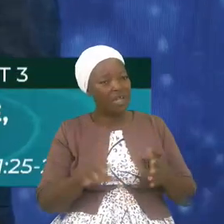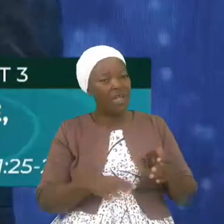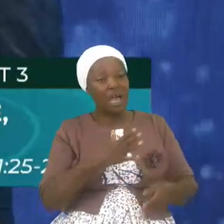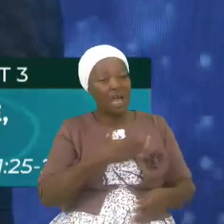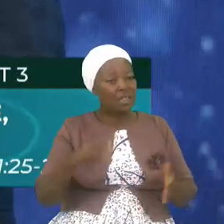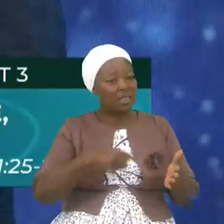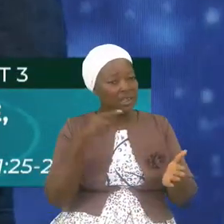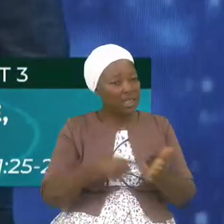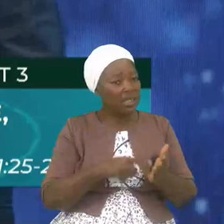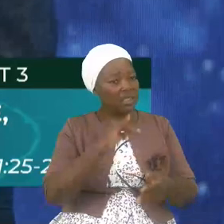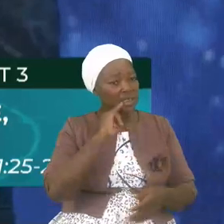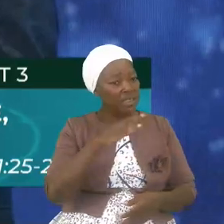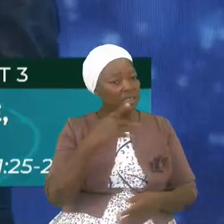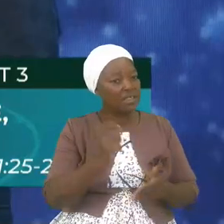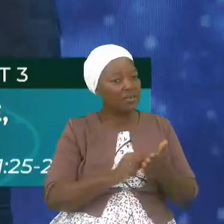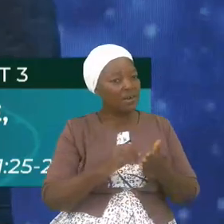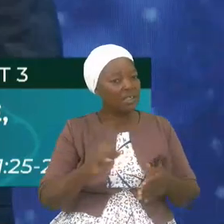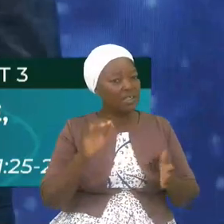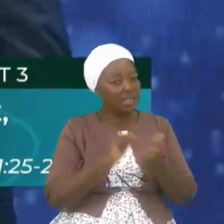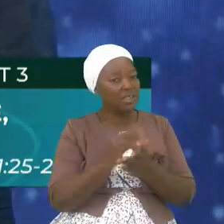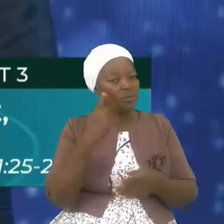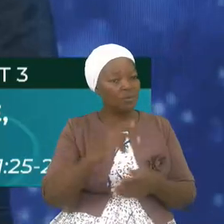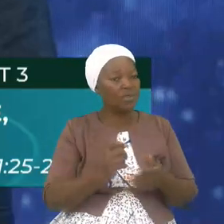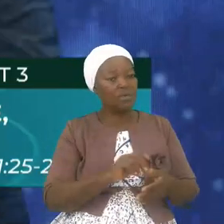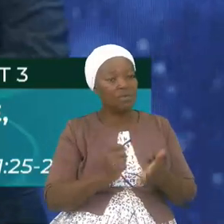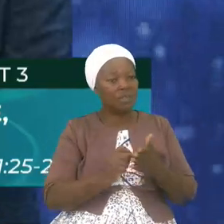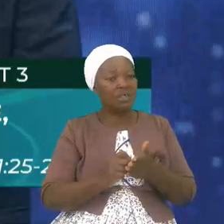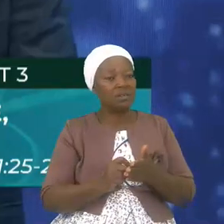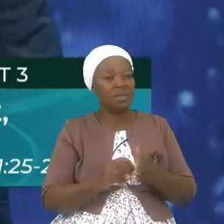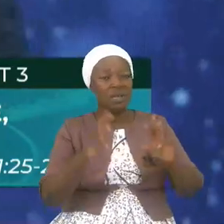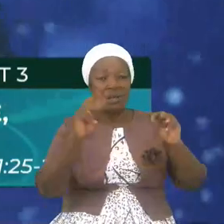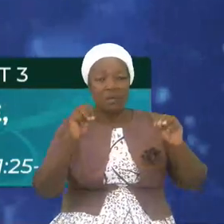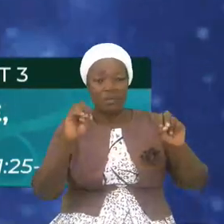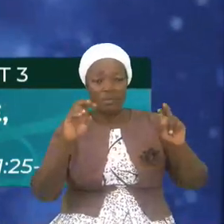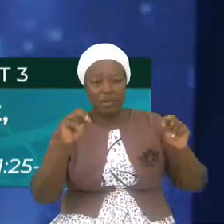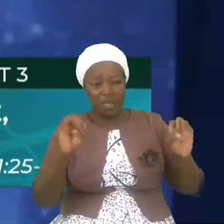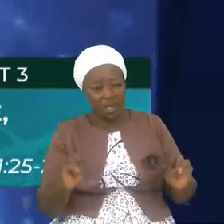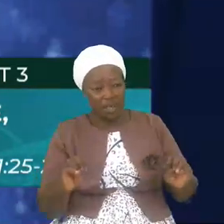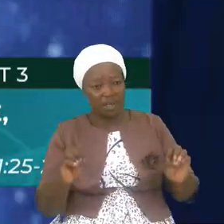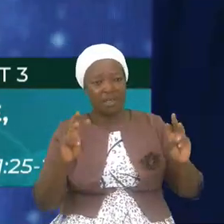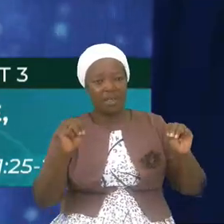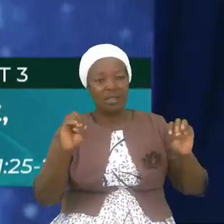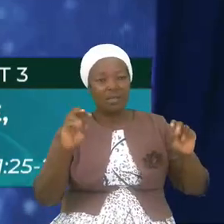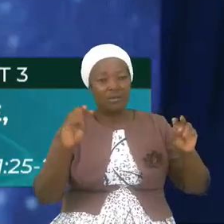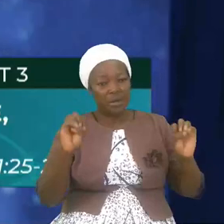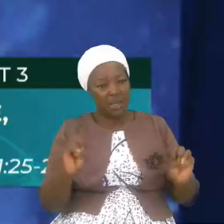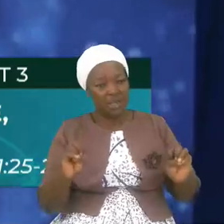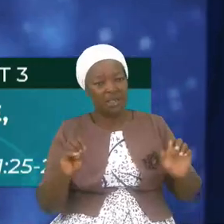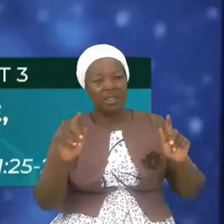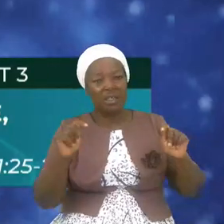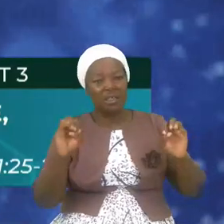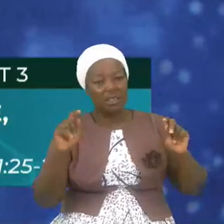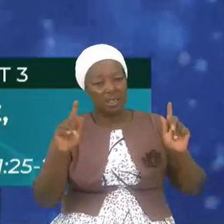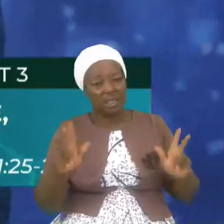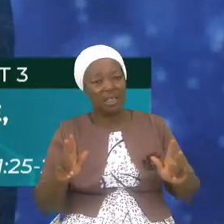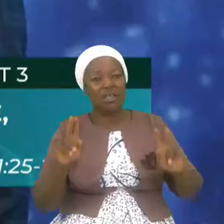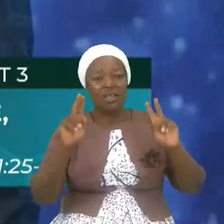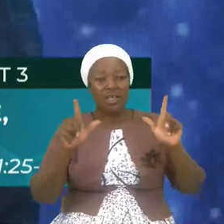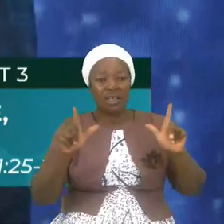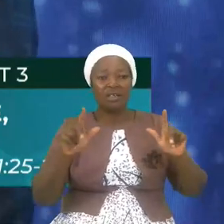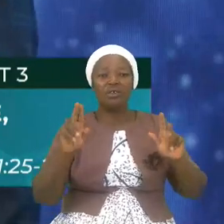été tracée. Comptez, comptez, pesez et divisez.